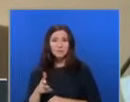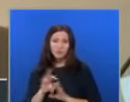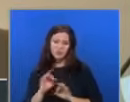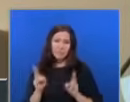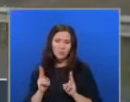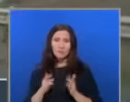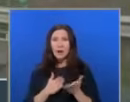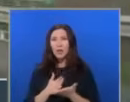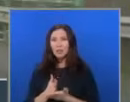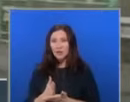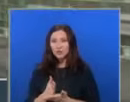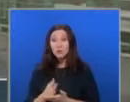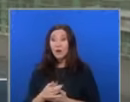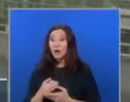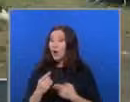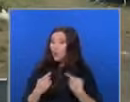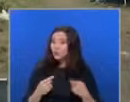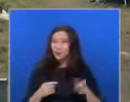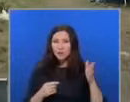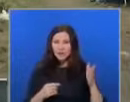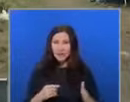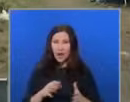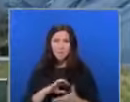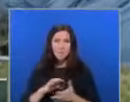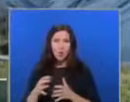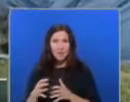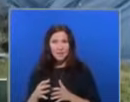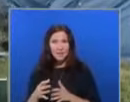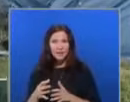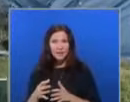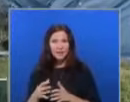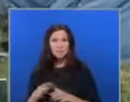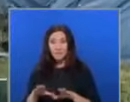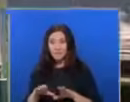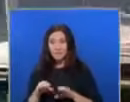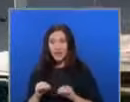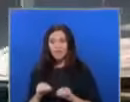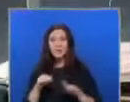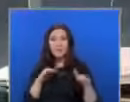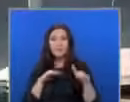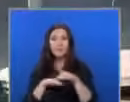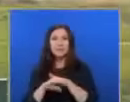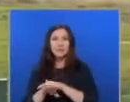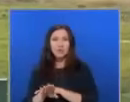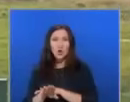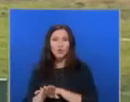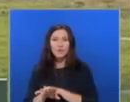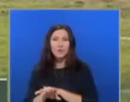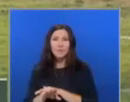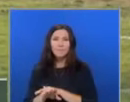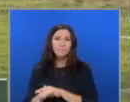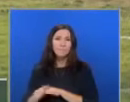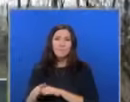съвсем нормален начин. От друга страна, политиката на приемане на миграционни